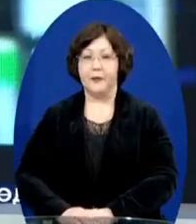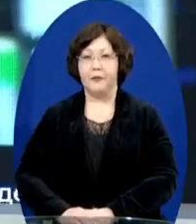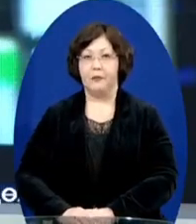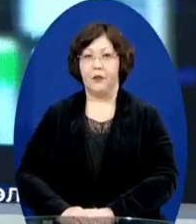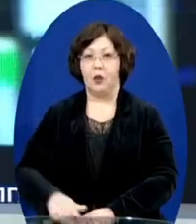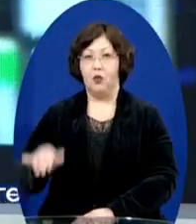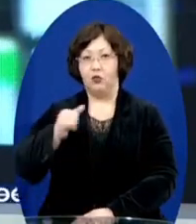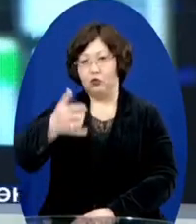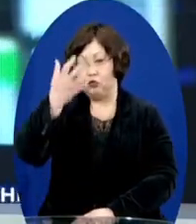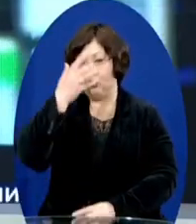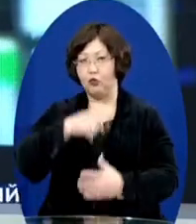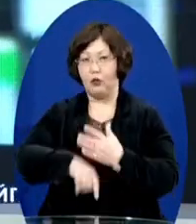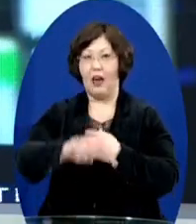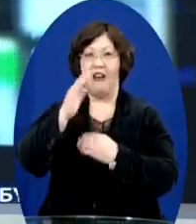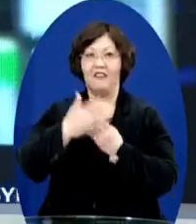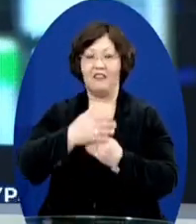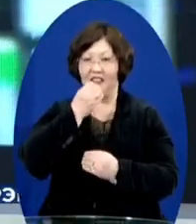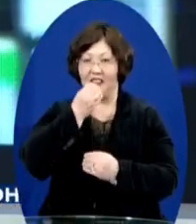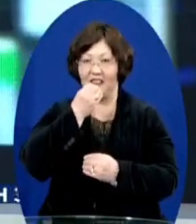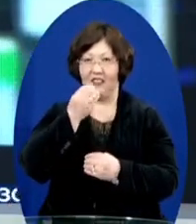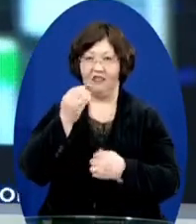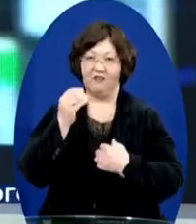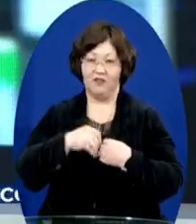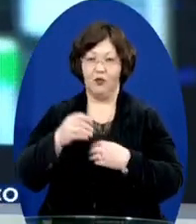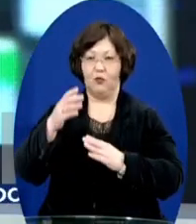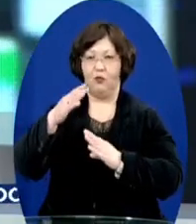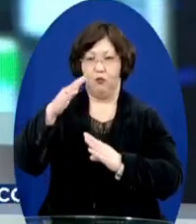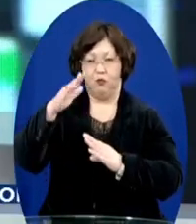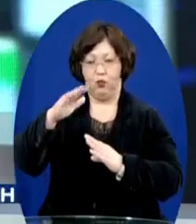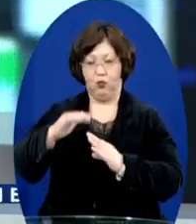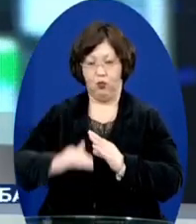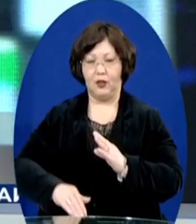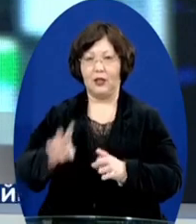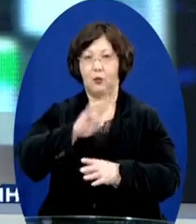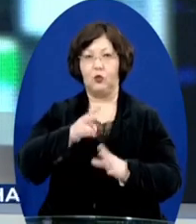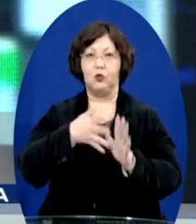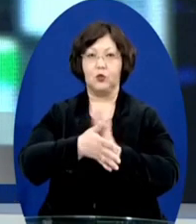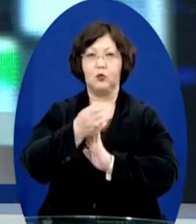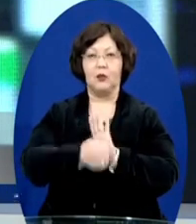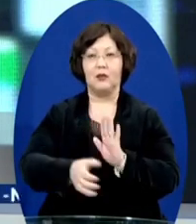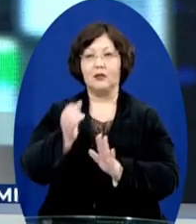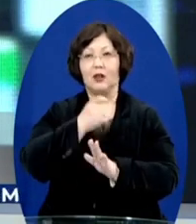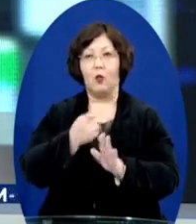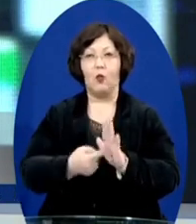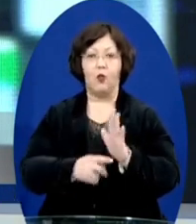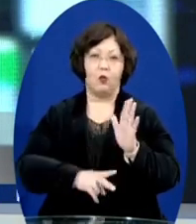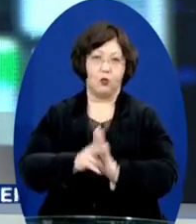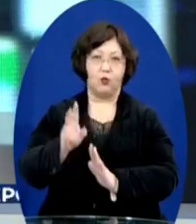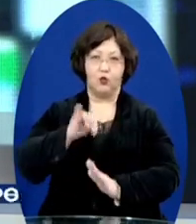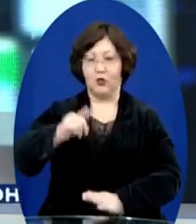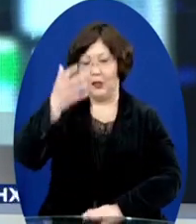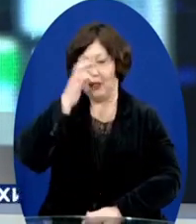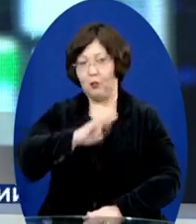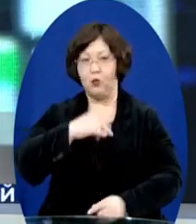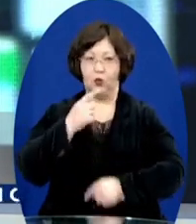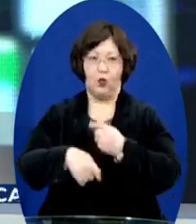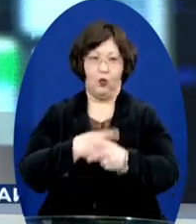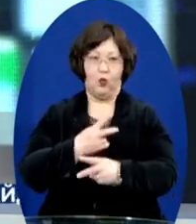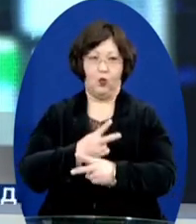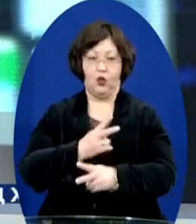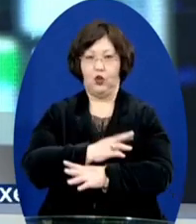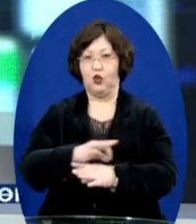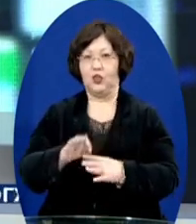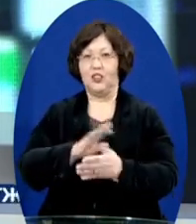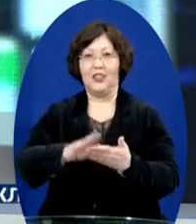За тий. За улс төрдөх авилгыг бууруулах юм бол да намуудын төслийн санхүүжилтийг нэмэх асуудал хөндөгдөж байгаа. За үүнийг улс төрийн намын тухай хуулийн төслийн